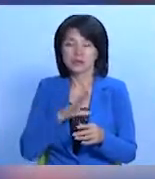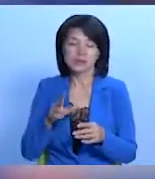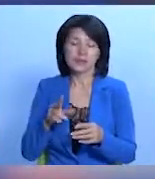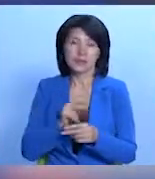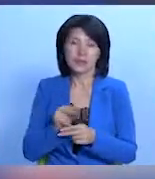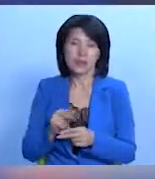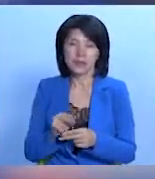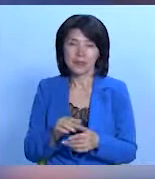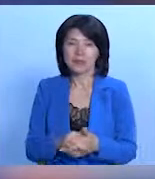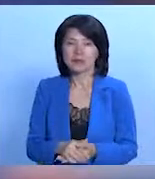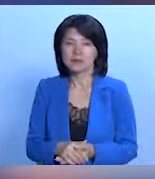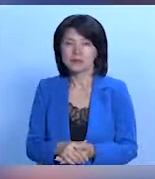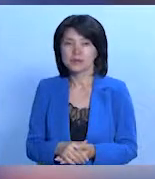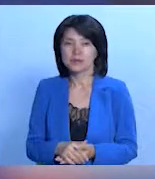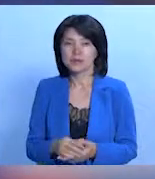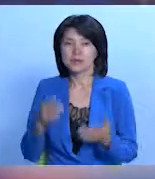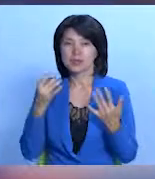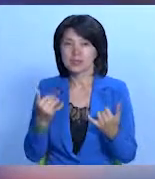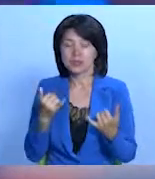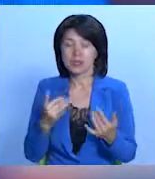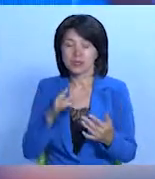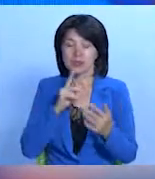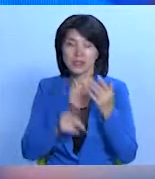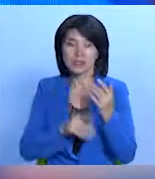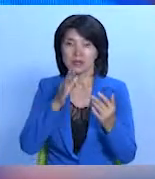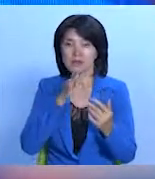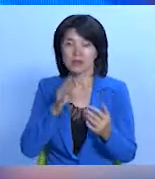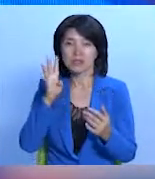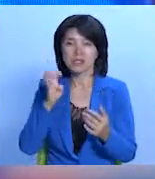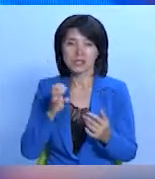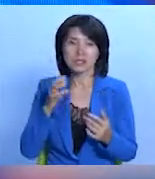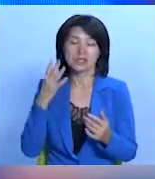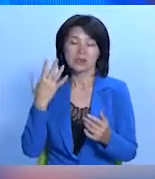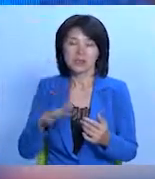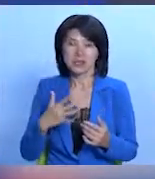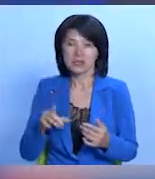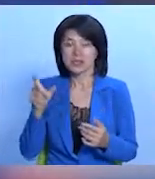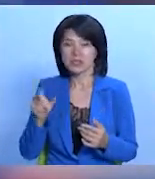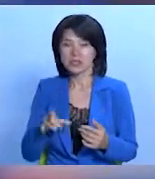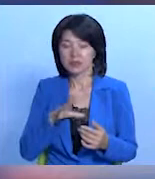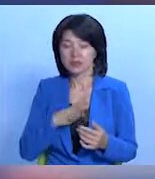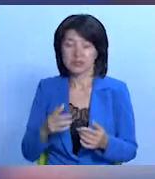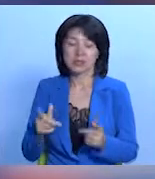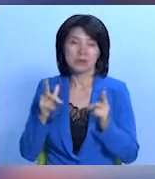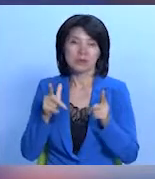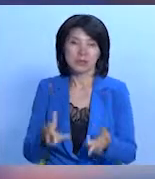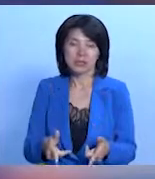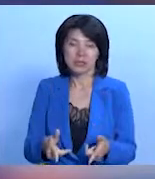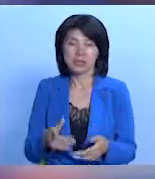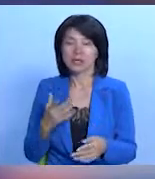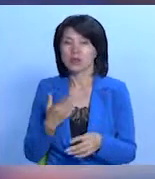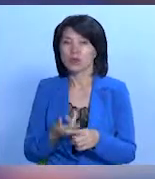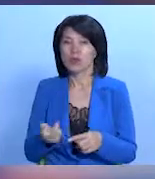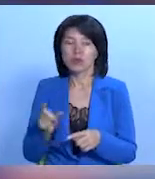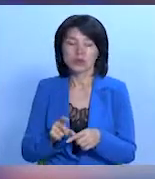алуда. Соңғы тәулікте 450 науқас стационарға түсті. Реанимация жағдайында ауыр және өте ауыр